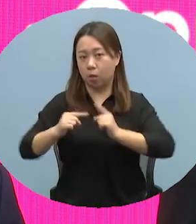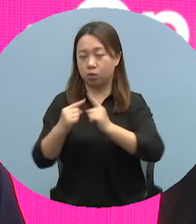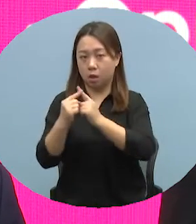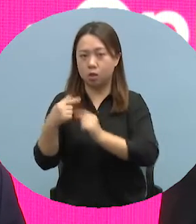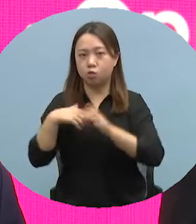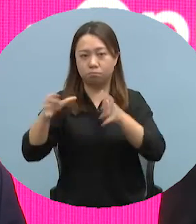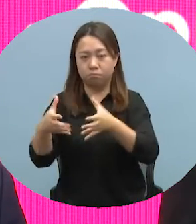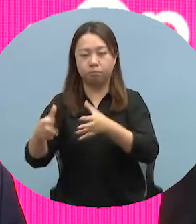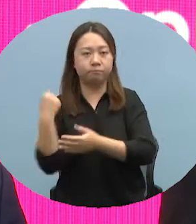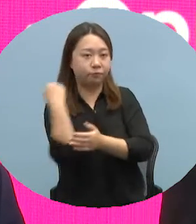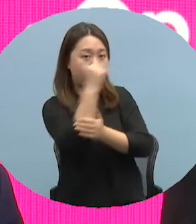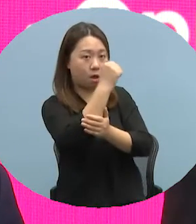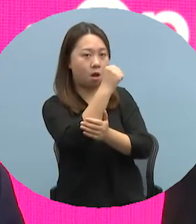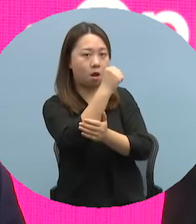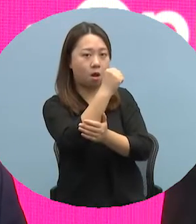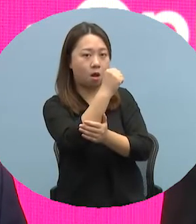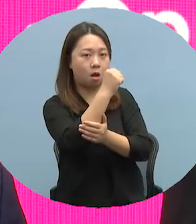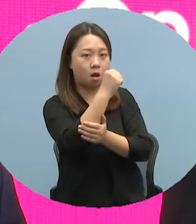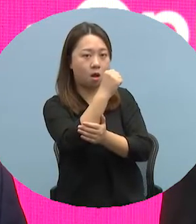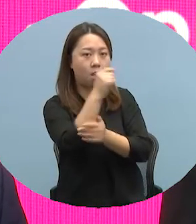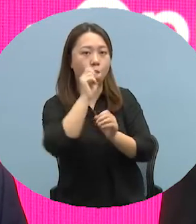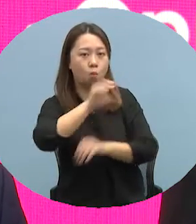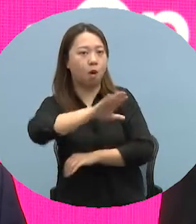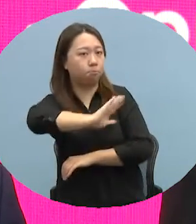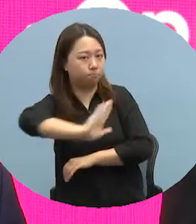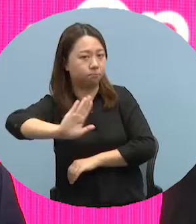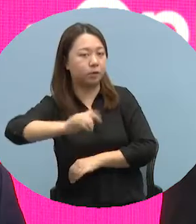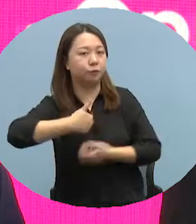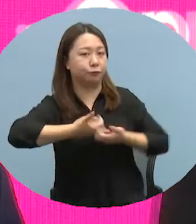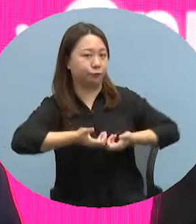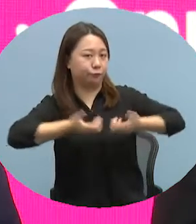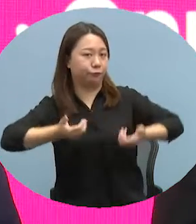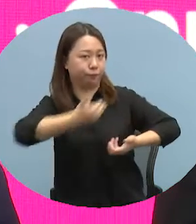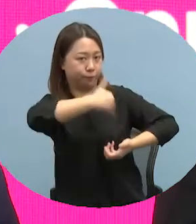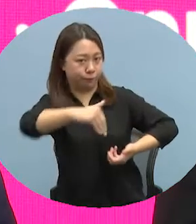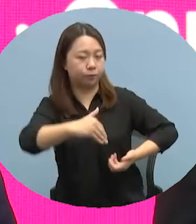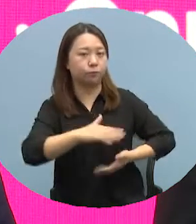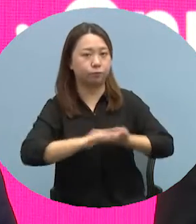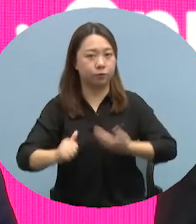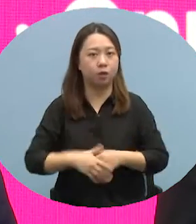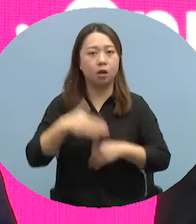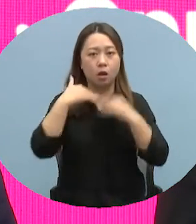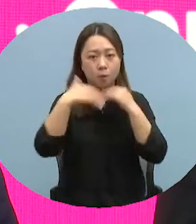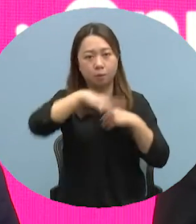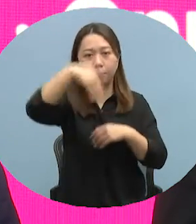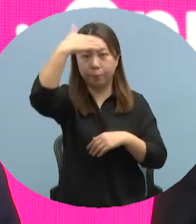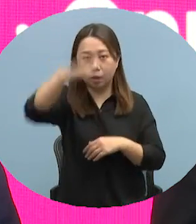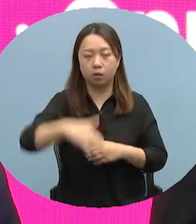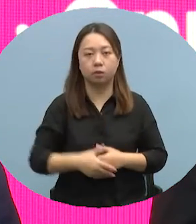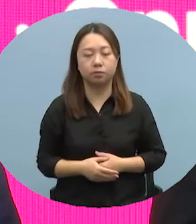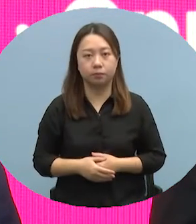對，齊聲說不，跟他們保持距離。希望大家明白，